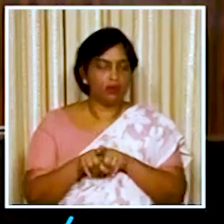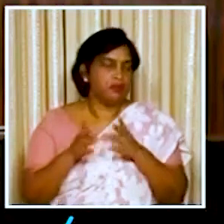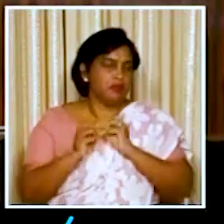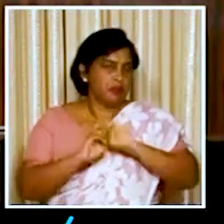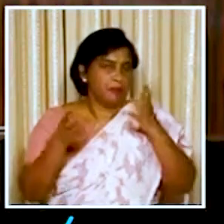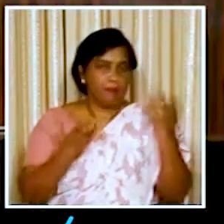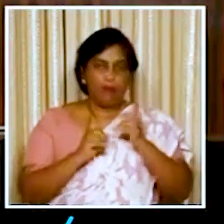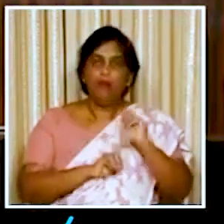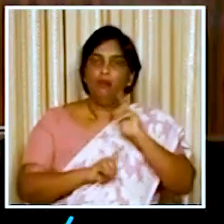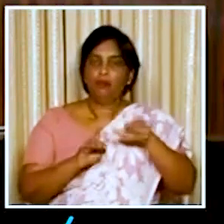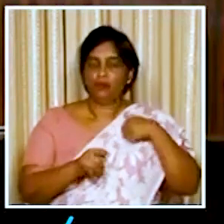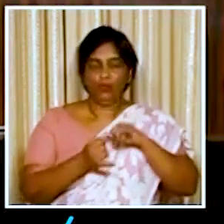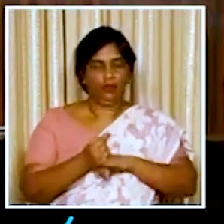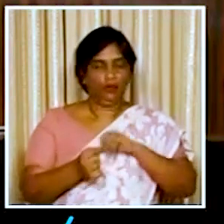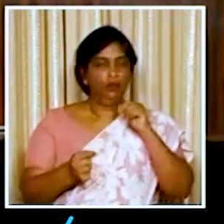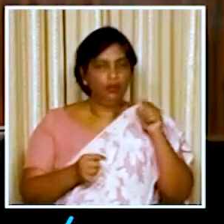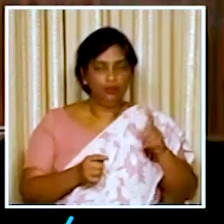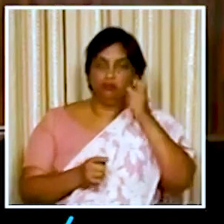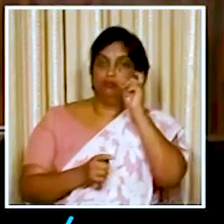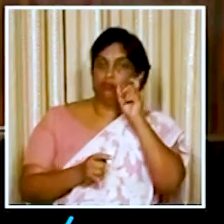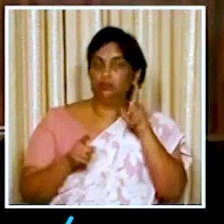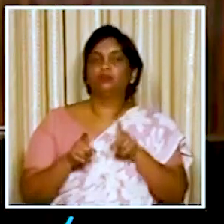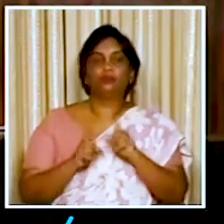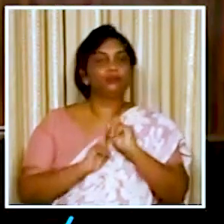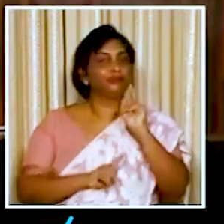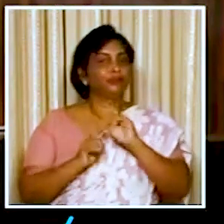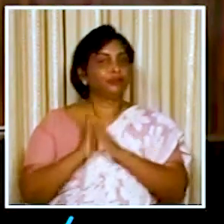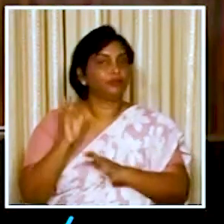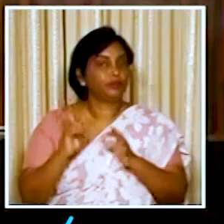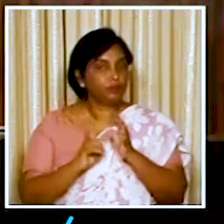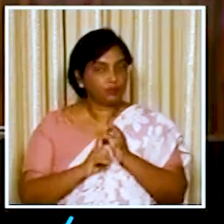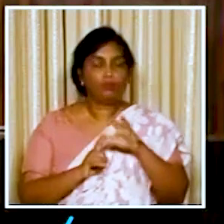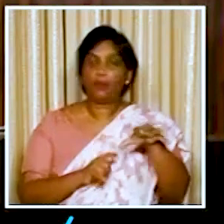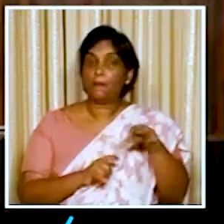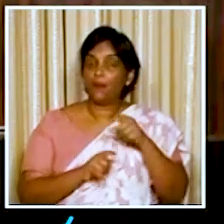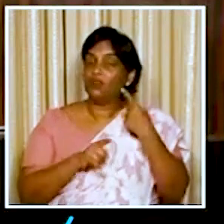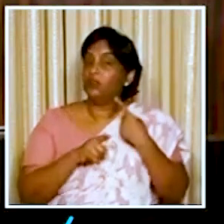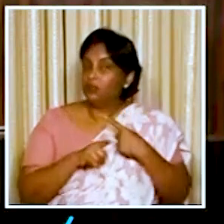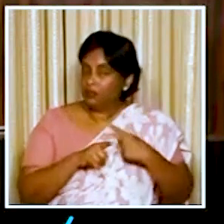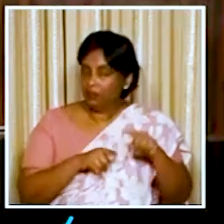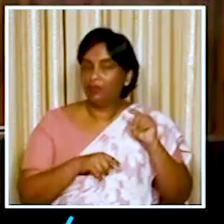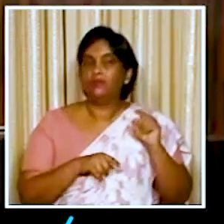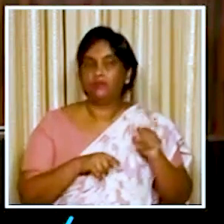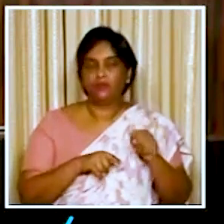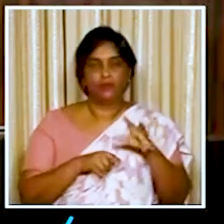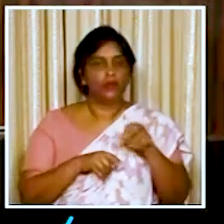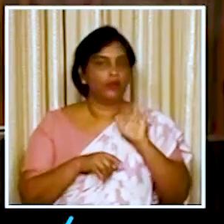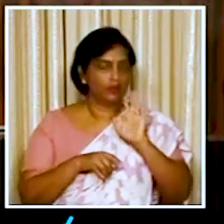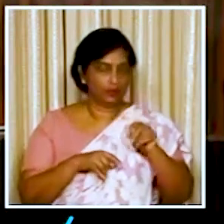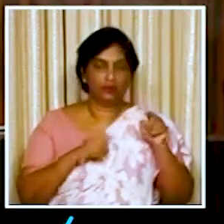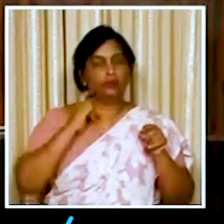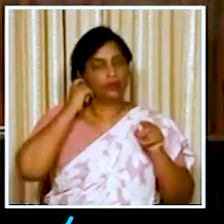නොහැකි බවත් පාර්ලිමේන්තු මහලේකම්ගේ අධීක්ෂණය යටතේ පාර්ලිමේන්තු මන්ත්‍රීවරයන්ගේ පරිශීලනය සඳහා පමණක්ම භාවිතා කළ යුතු